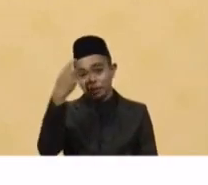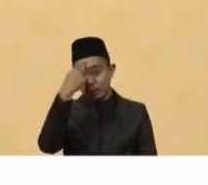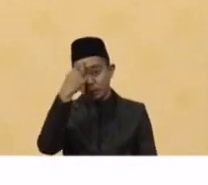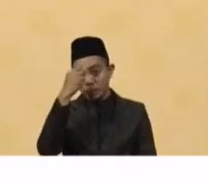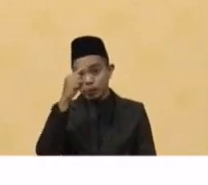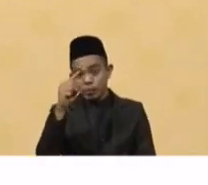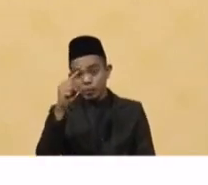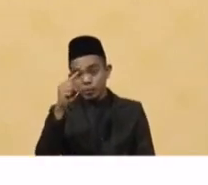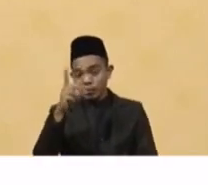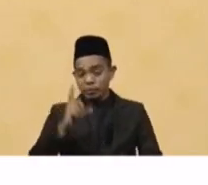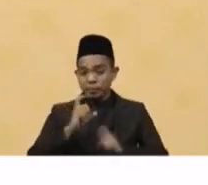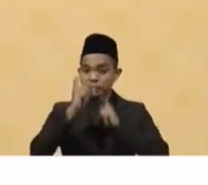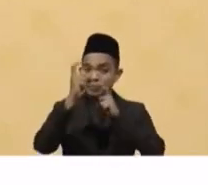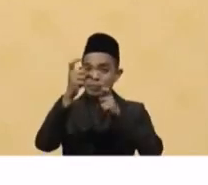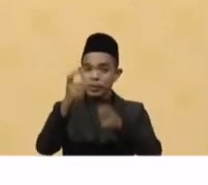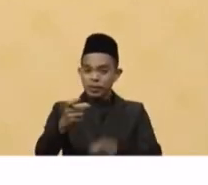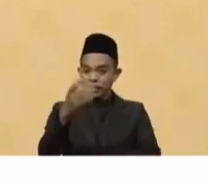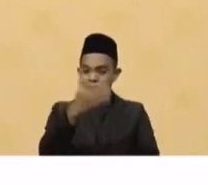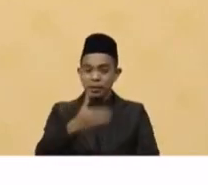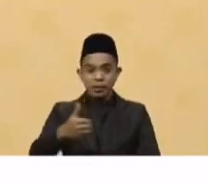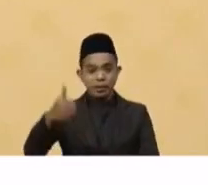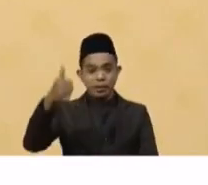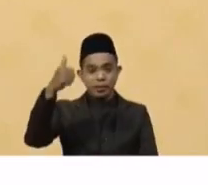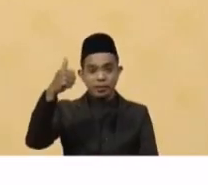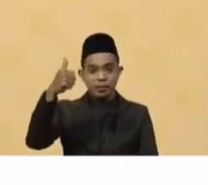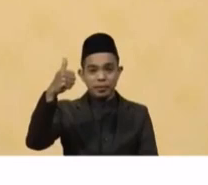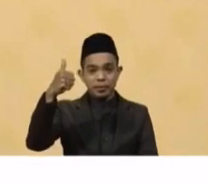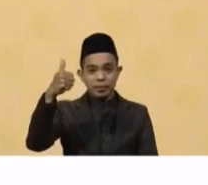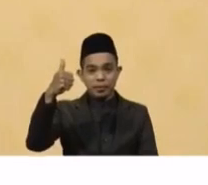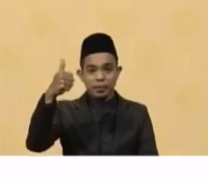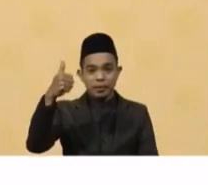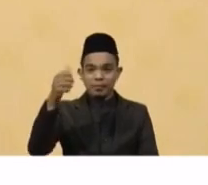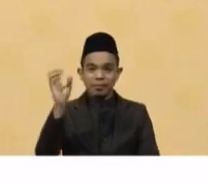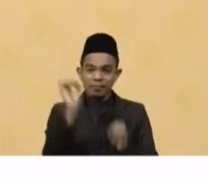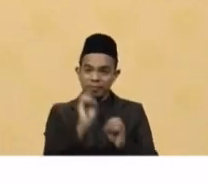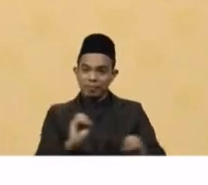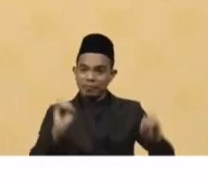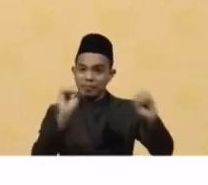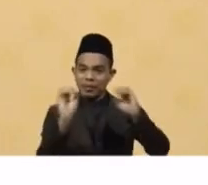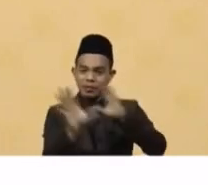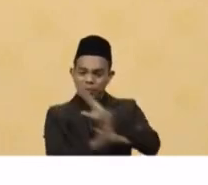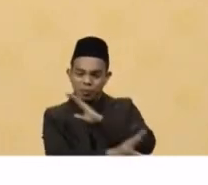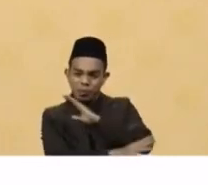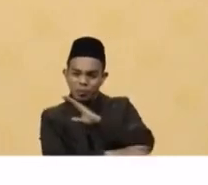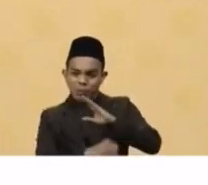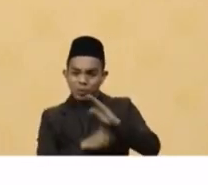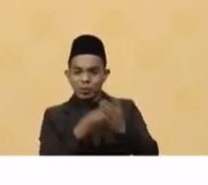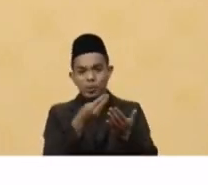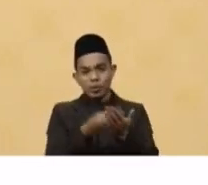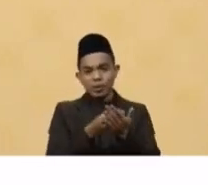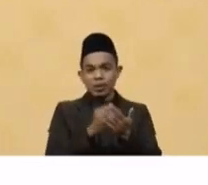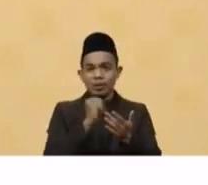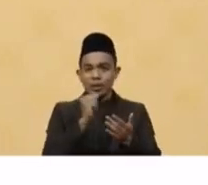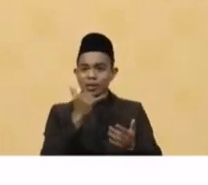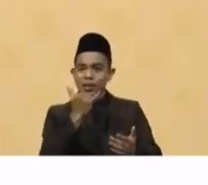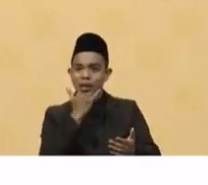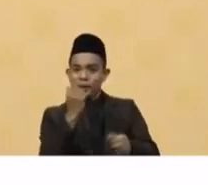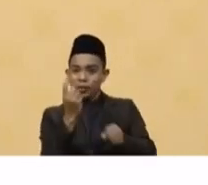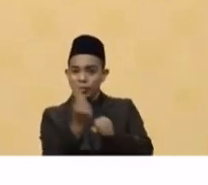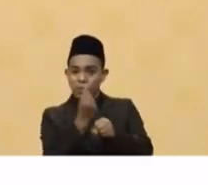untuk dianugerahkan kepimpinan yang tidak rasuah, tidak menyalahgunakan